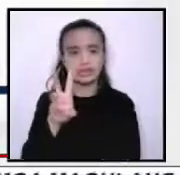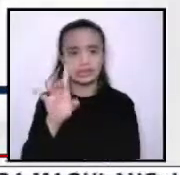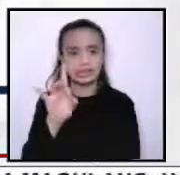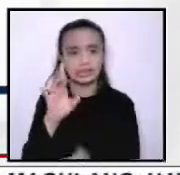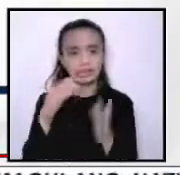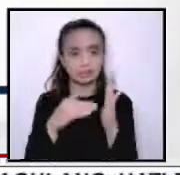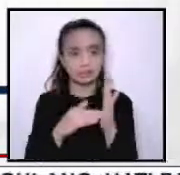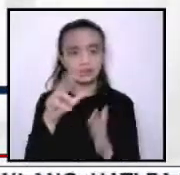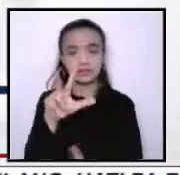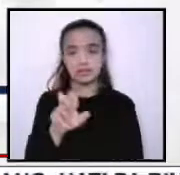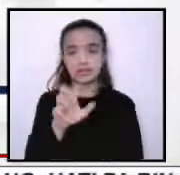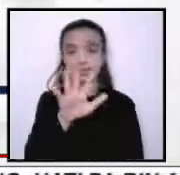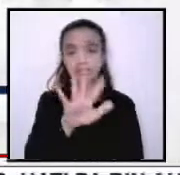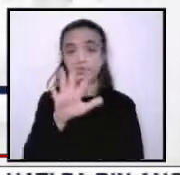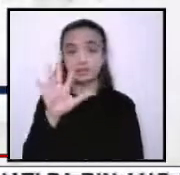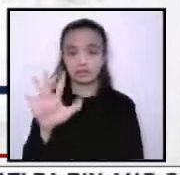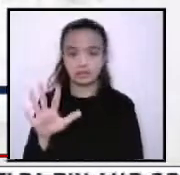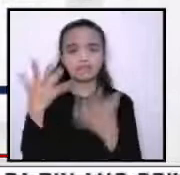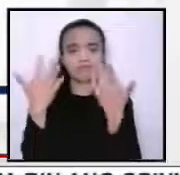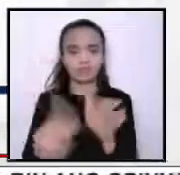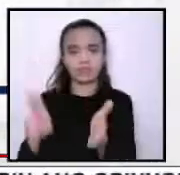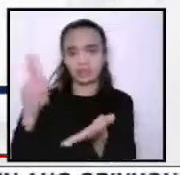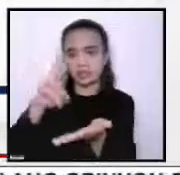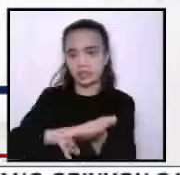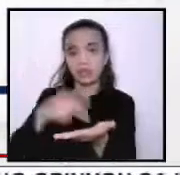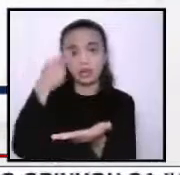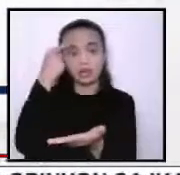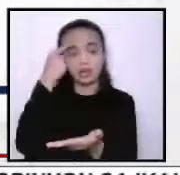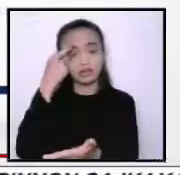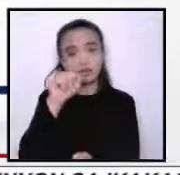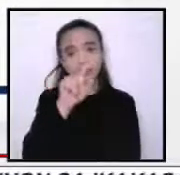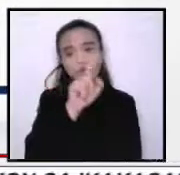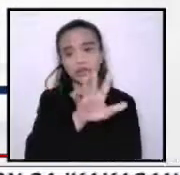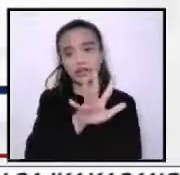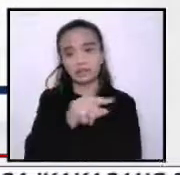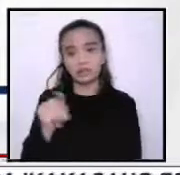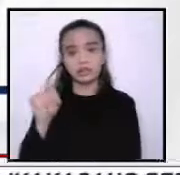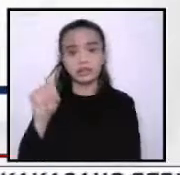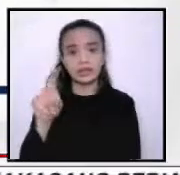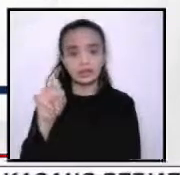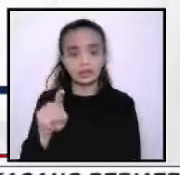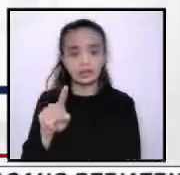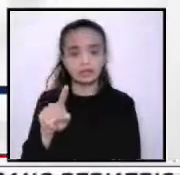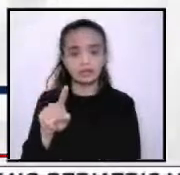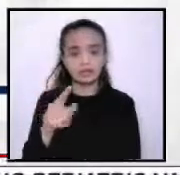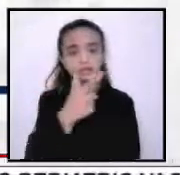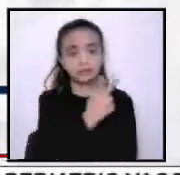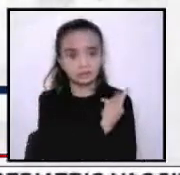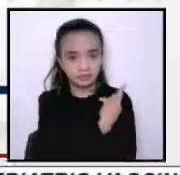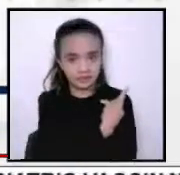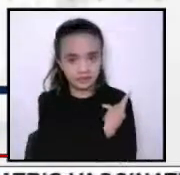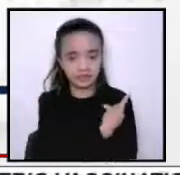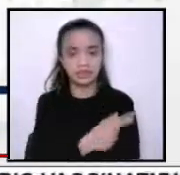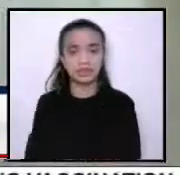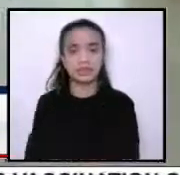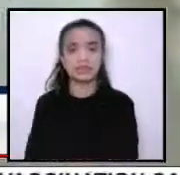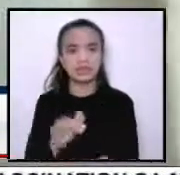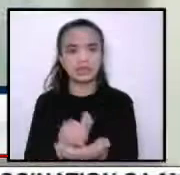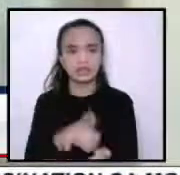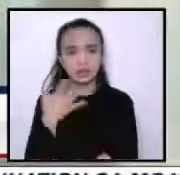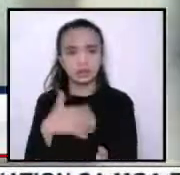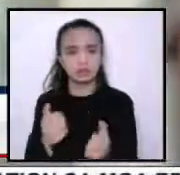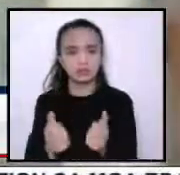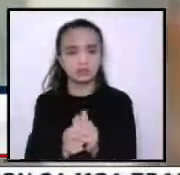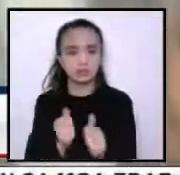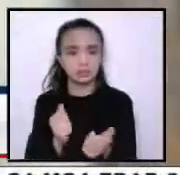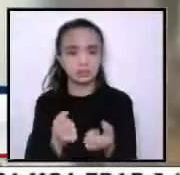168,355 na ang nagpa-register na 5 to 11 years old para sa COVID-19 vaccine. Malaking bilang na ito kung tutuusin.